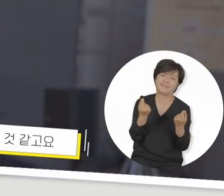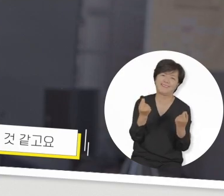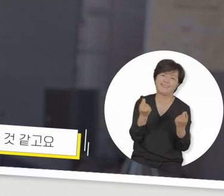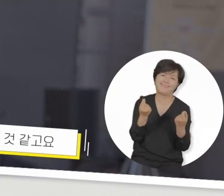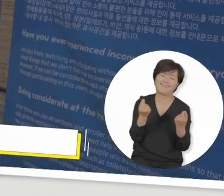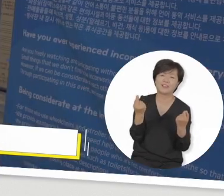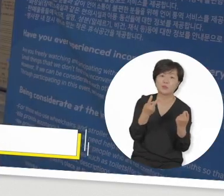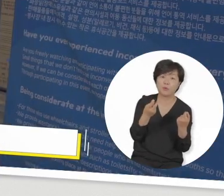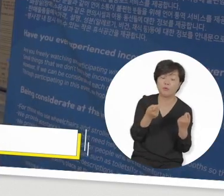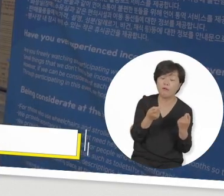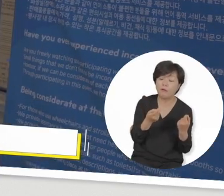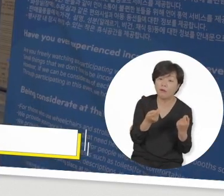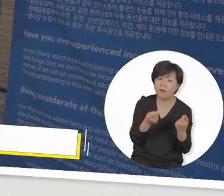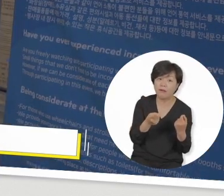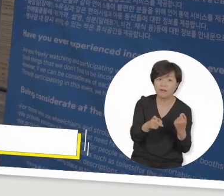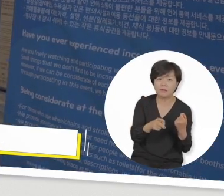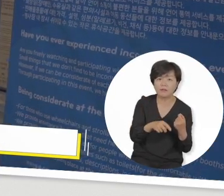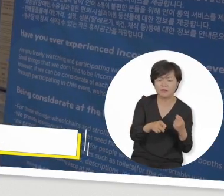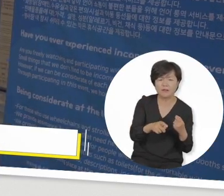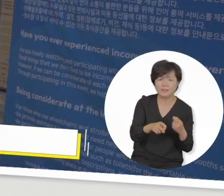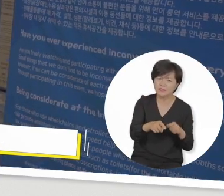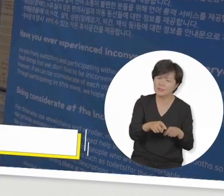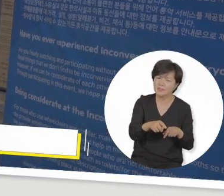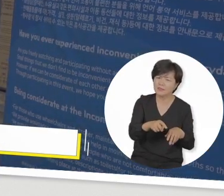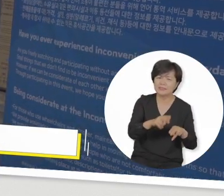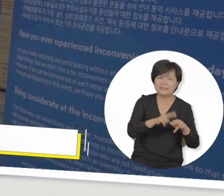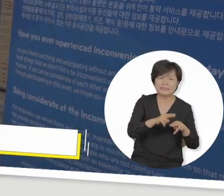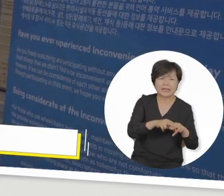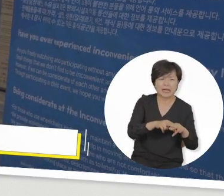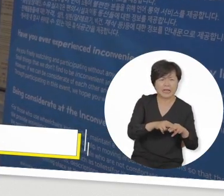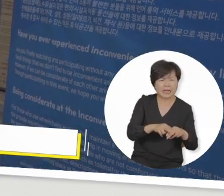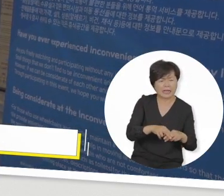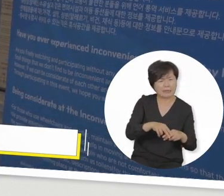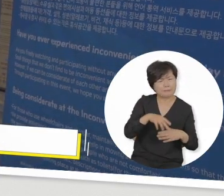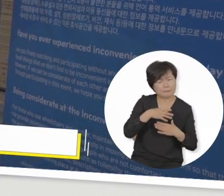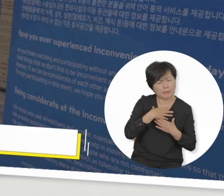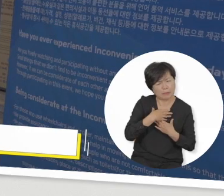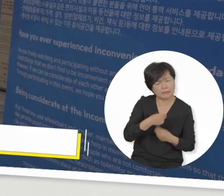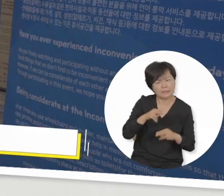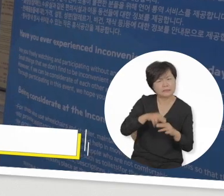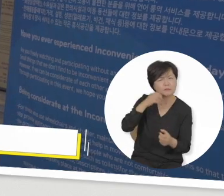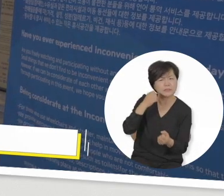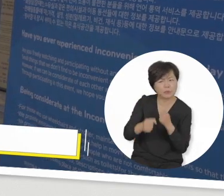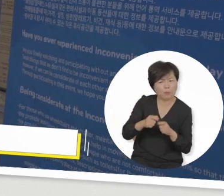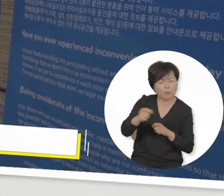것 같고요. 저것도 아무리 편한 천의자라도 오래